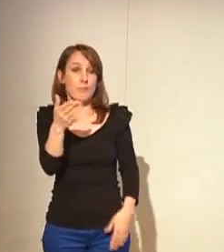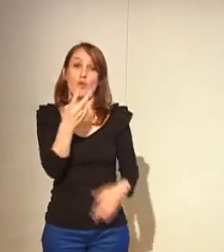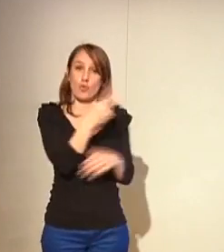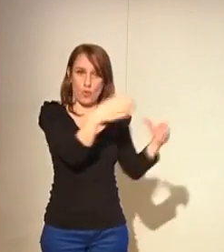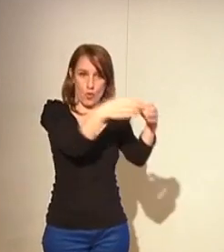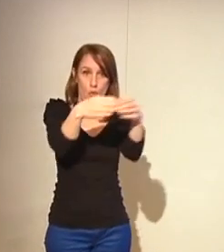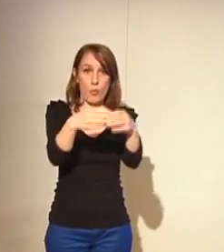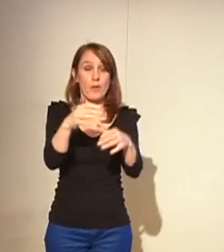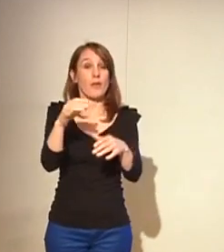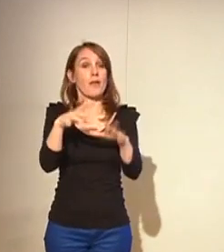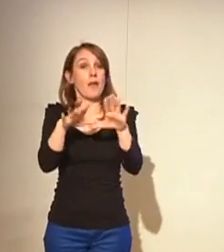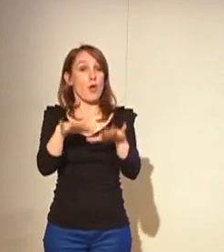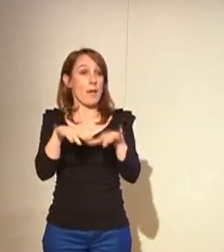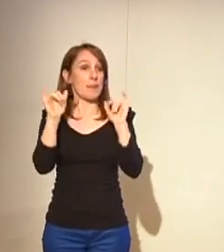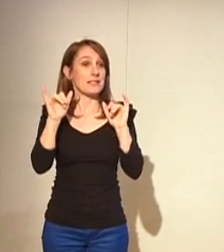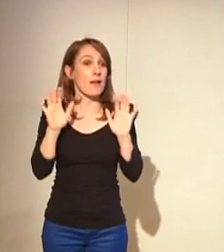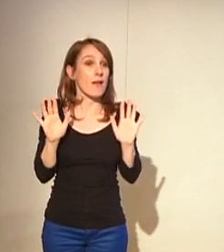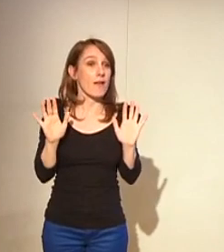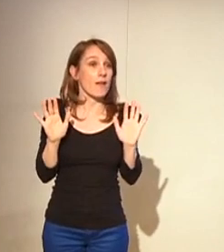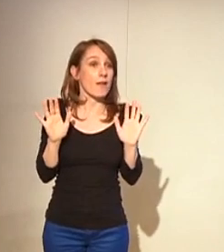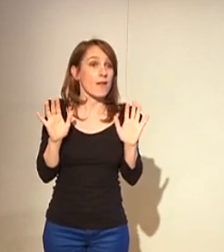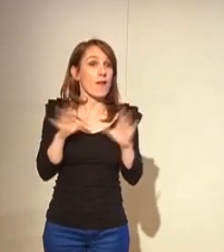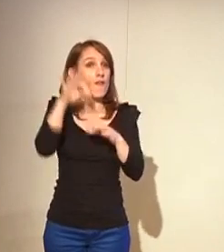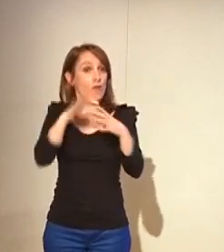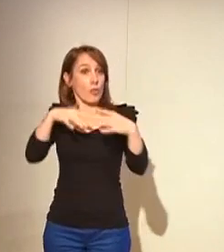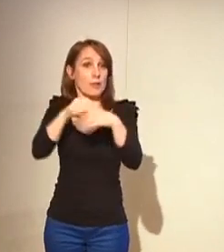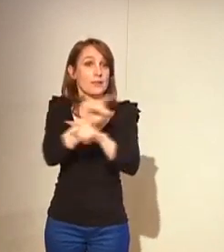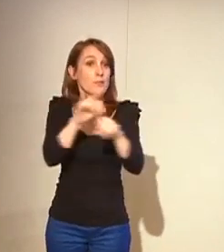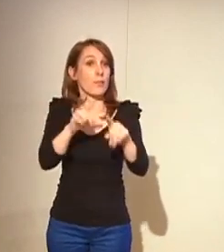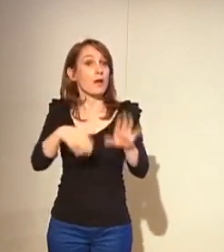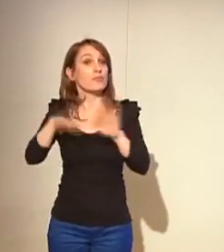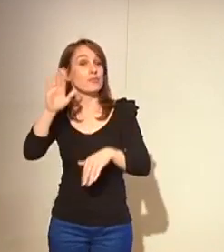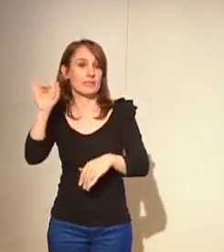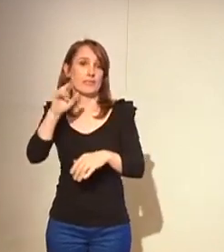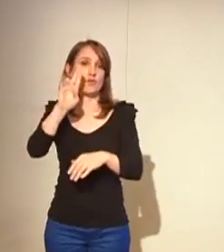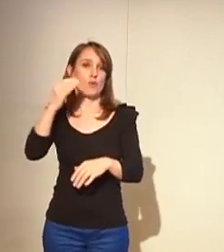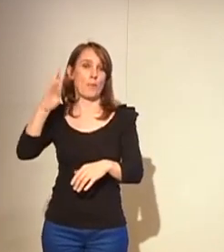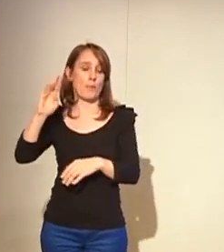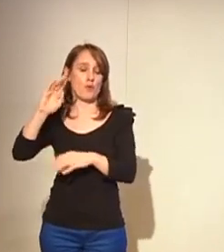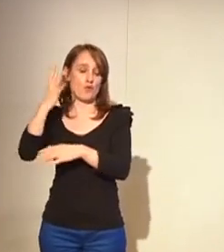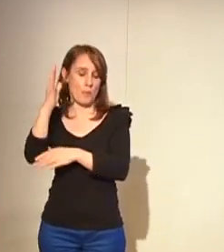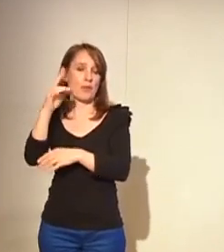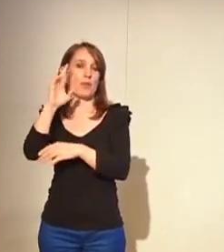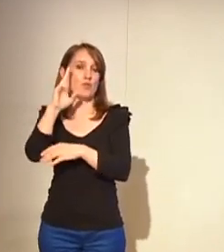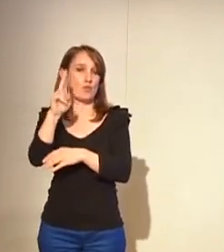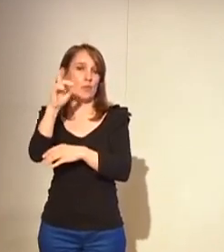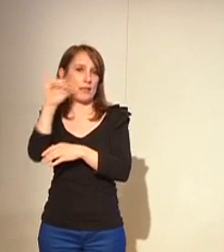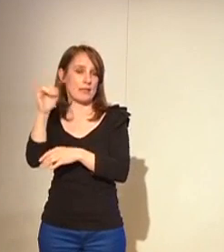groupe qui s'abstient et qui ne prend pas part au vote le groupe UMP udi et société